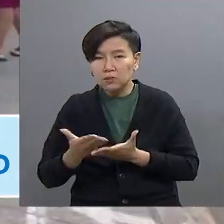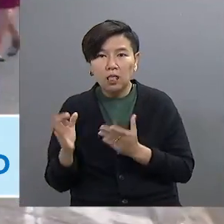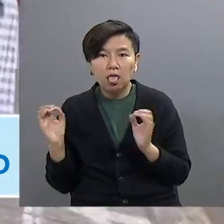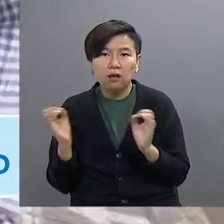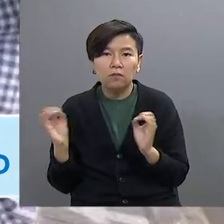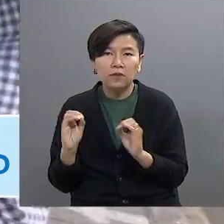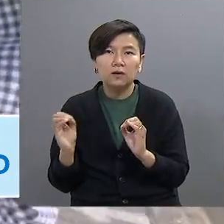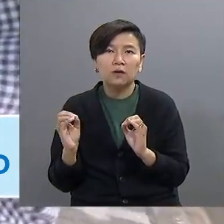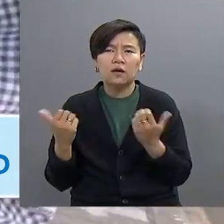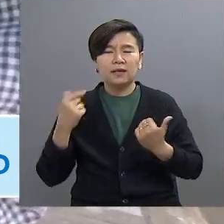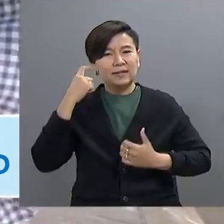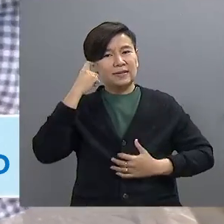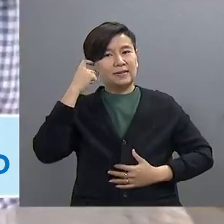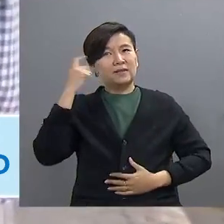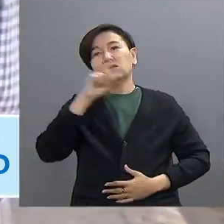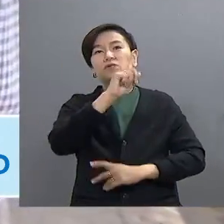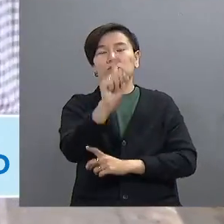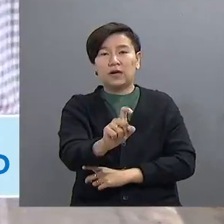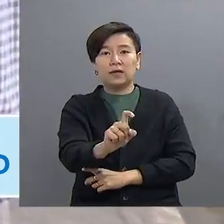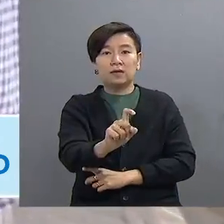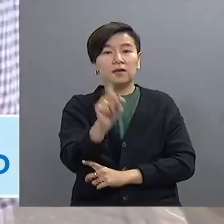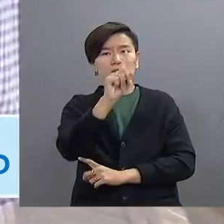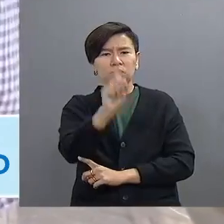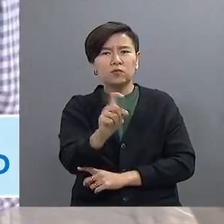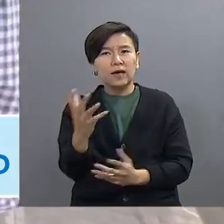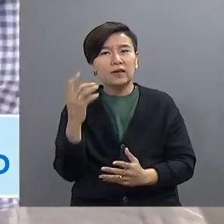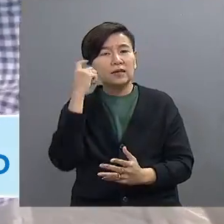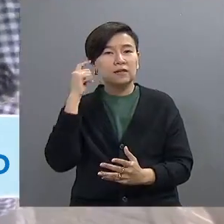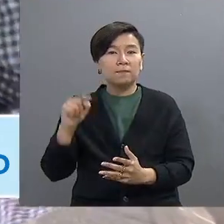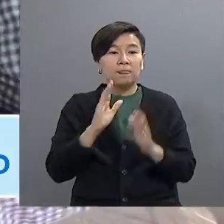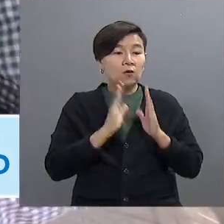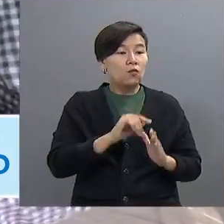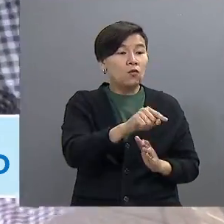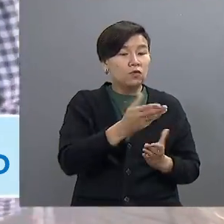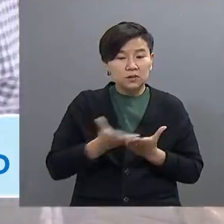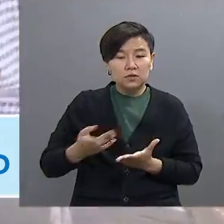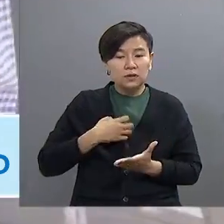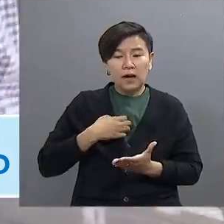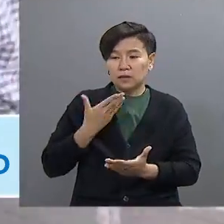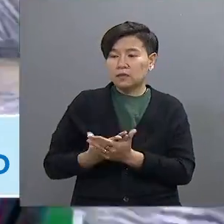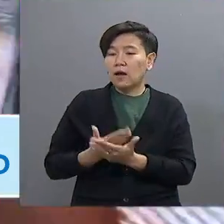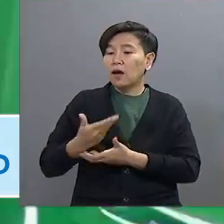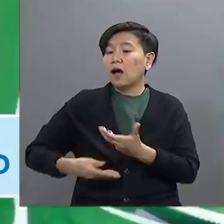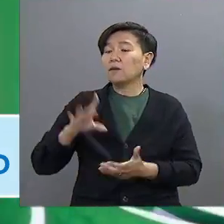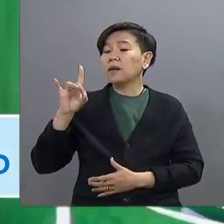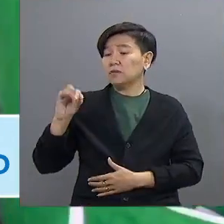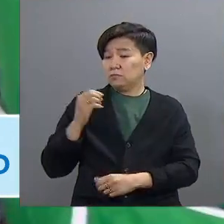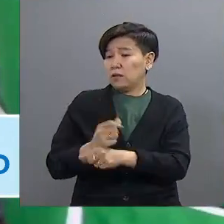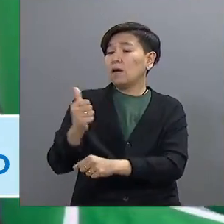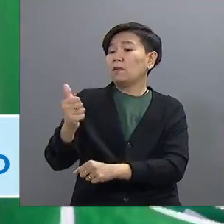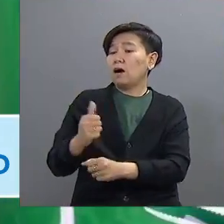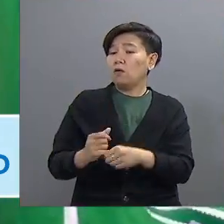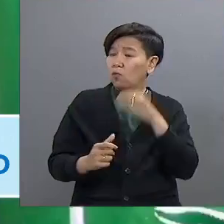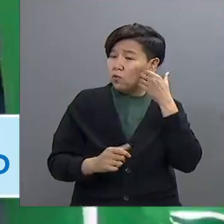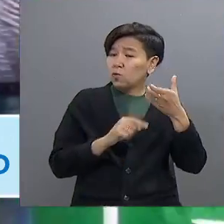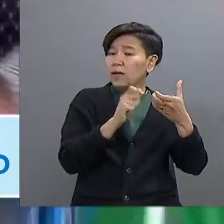ถามกับผู้ค้ารายย่อยนะคะคือคนซื้อเขาก็บอกว่าอ่ะเขาจะขอซื้อในราคา80บาทได้ไหมล่ะเหมือนสลากดิจิตอลอะนะคะ